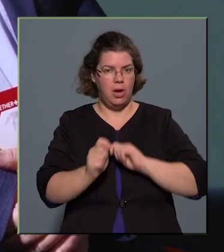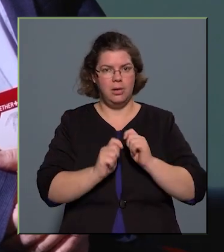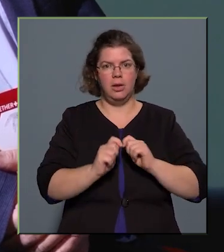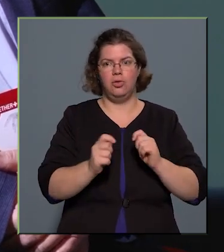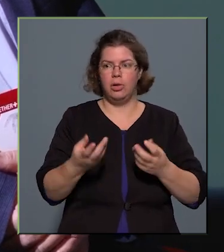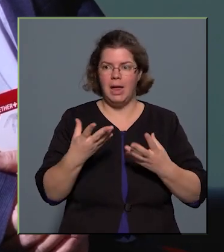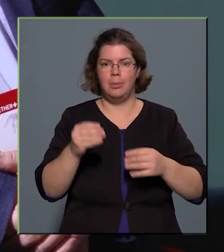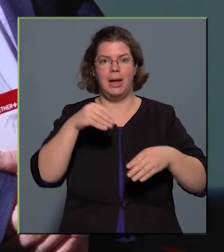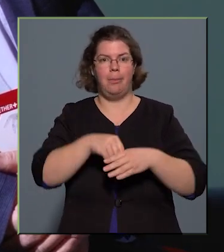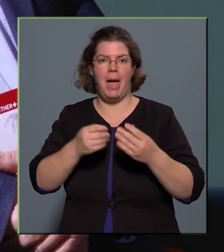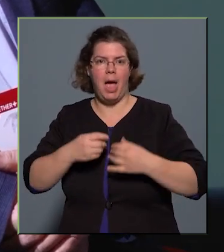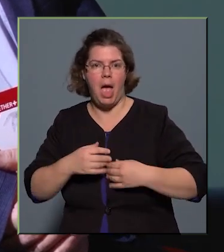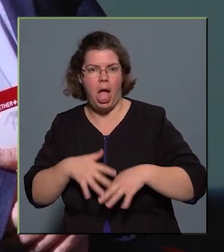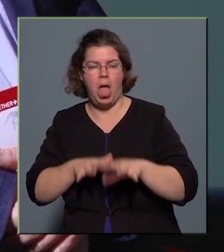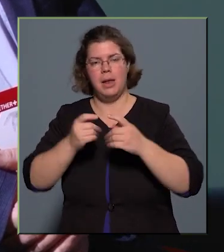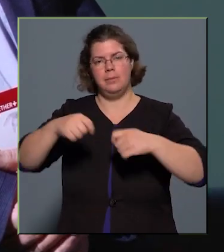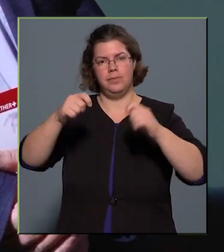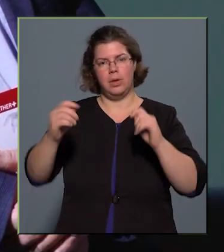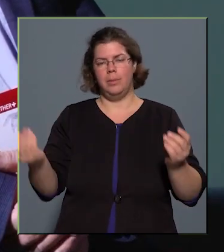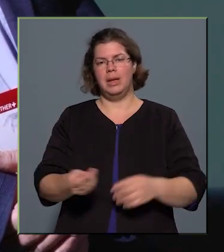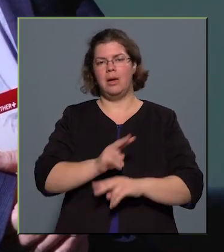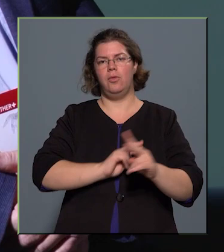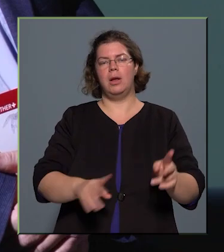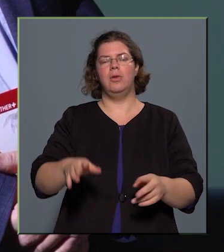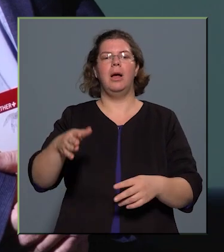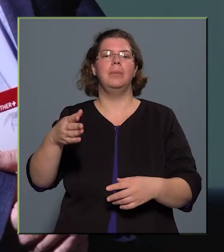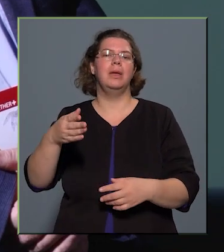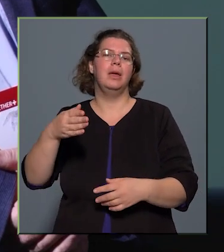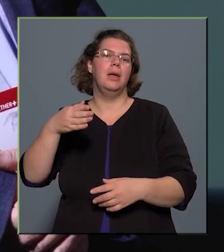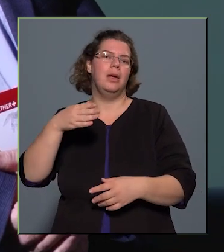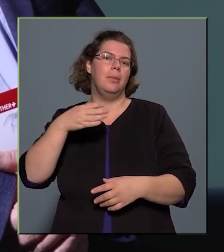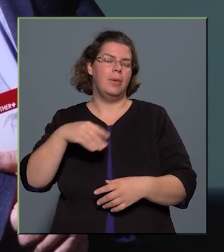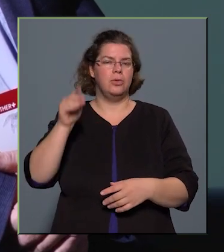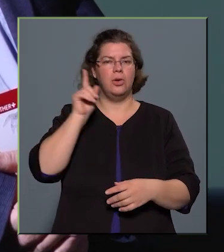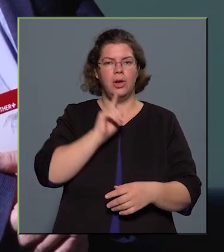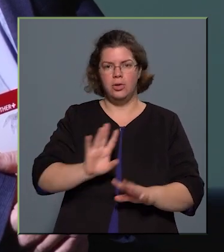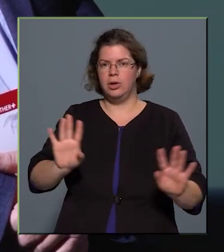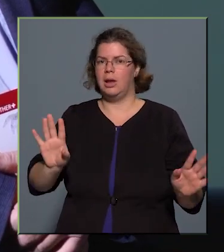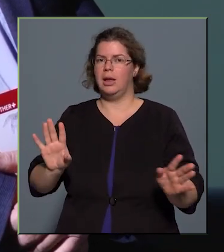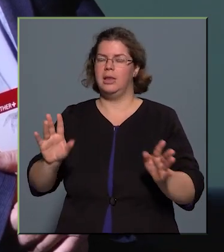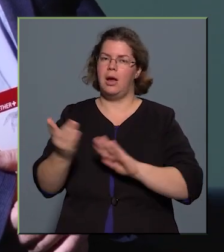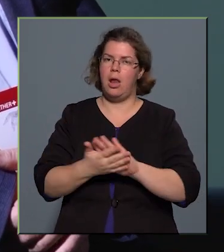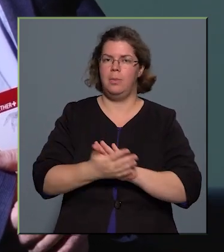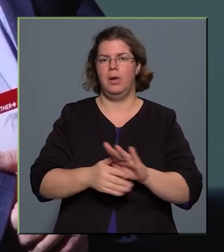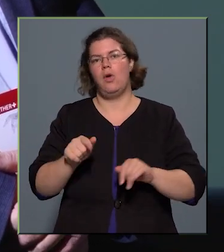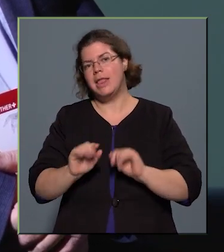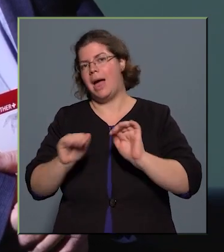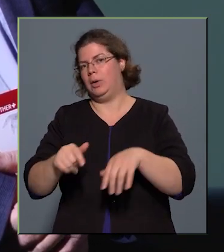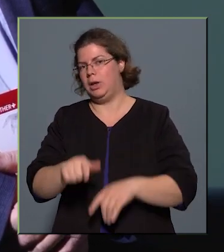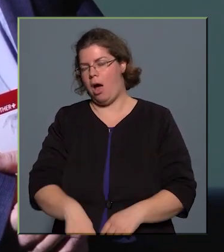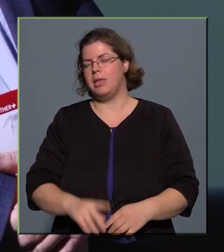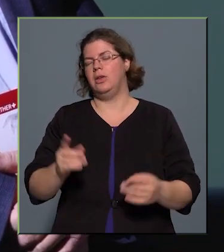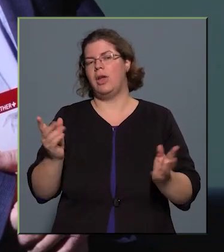beimplementálni, aminek már van valamilyen AI alapú funkciója, vagy támogatja az AI-t. És ezzel, mint